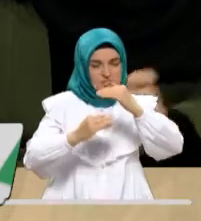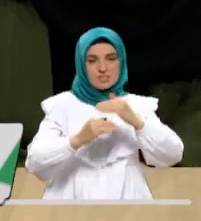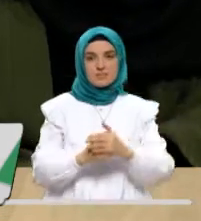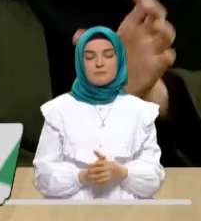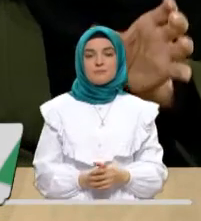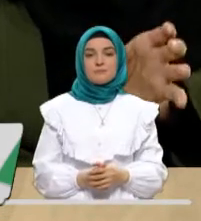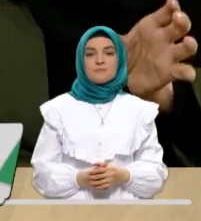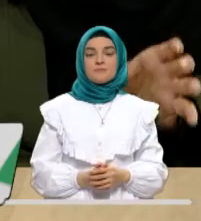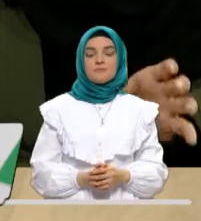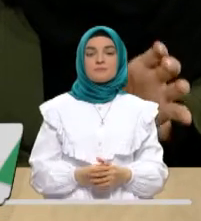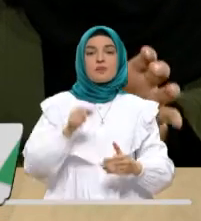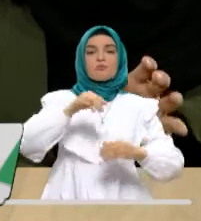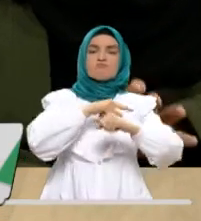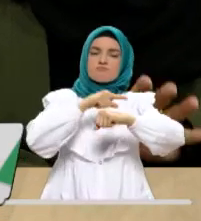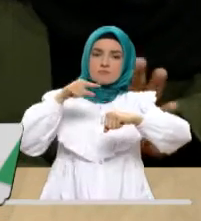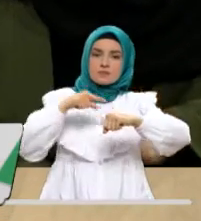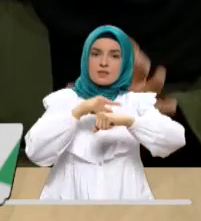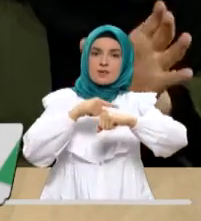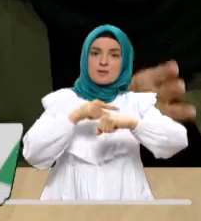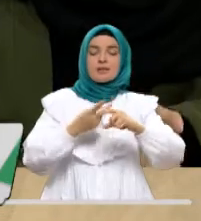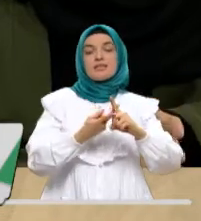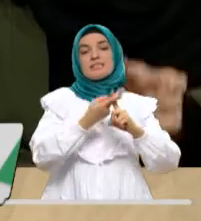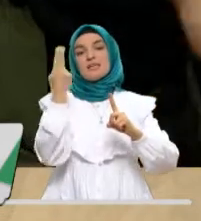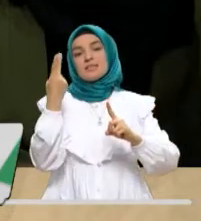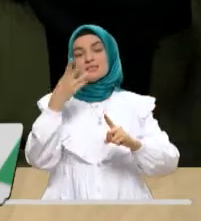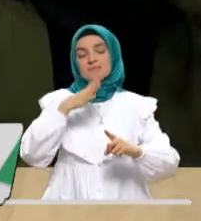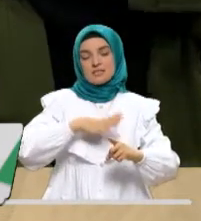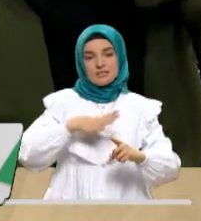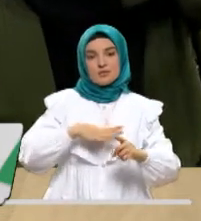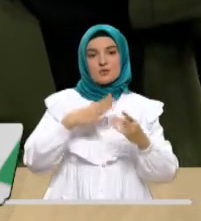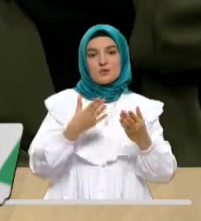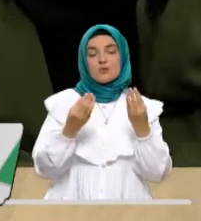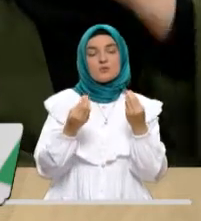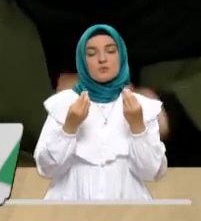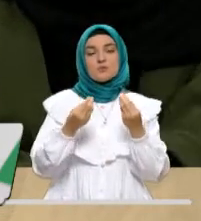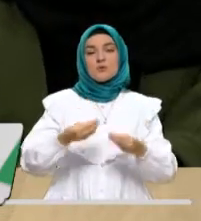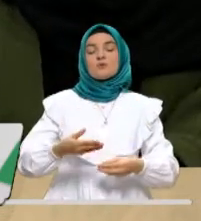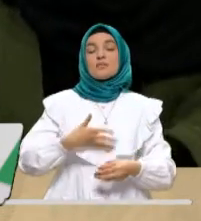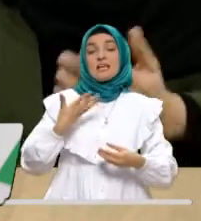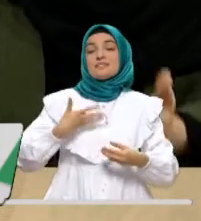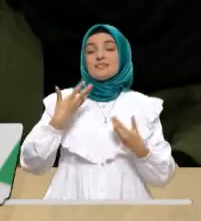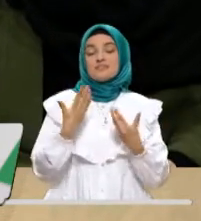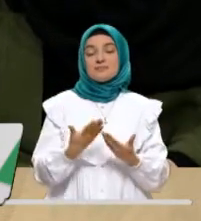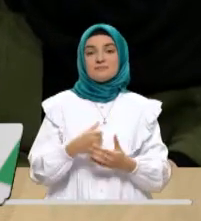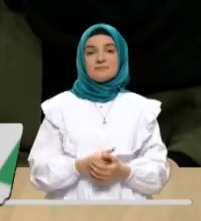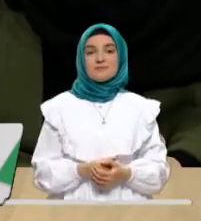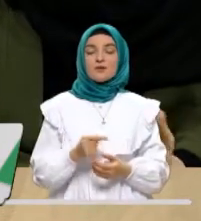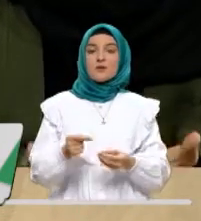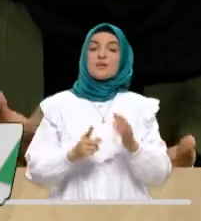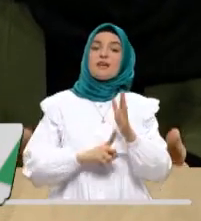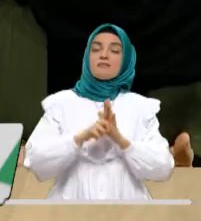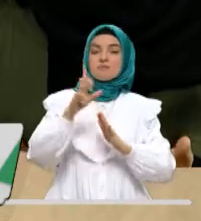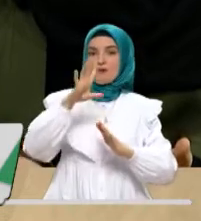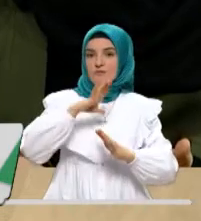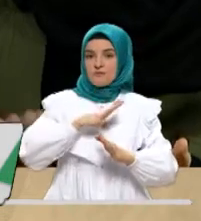kısıtlama. Zamanla da inşallah kaldırılacak. Bu çok güzel bir gelişme, çok sevindim duyduğumda. Güzel gelişmeler oluyor.